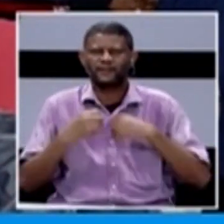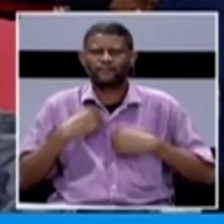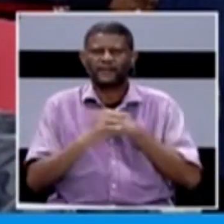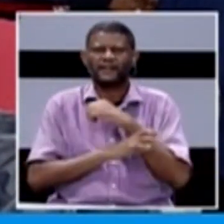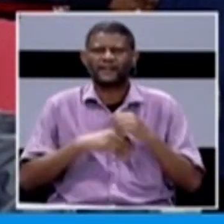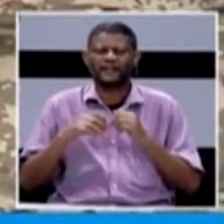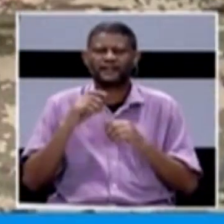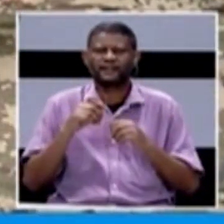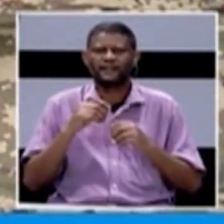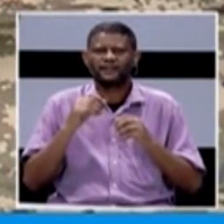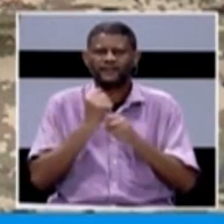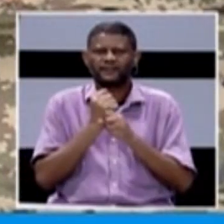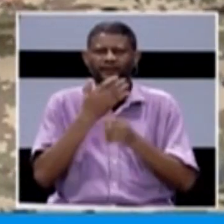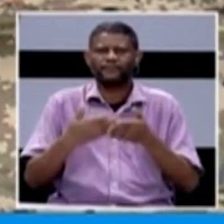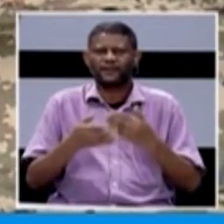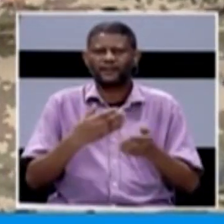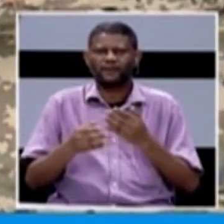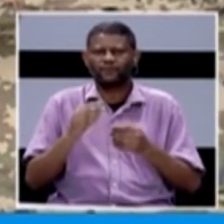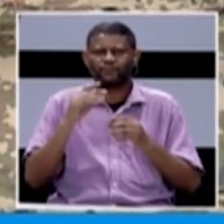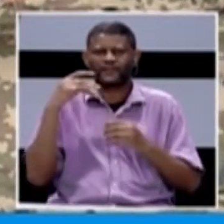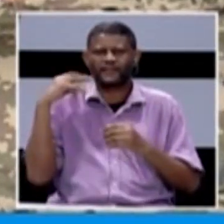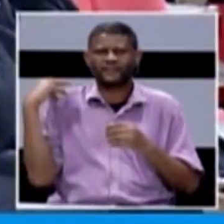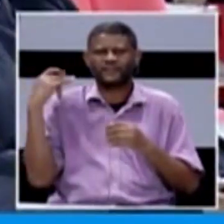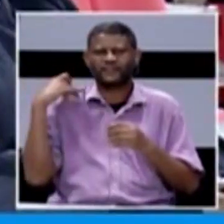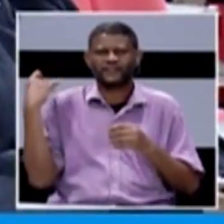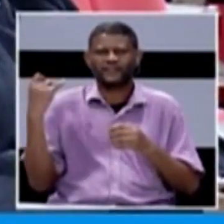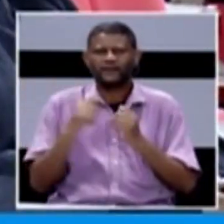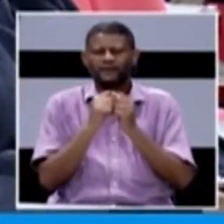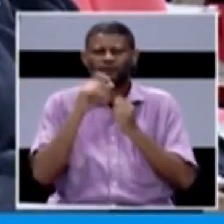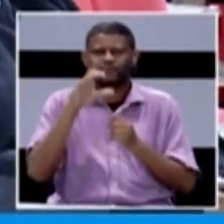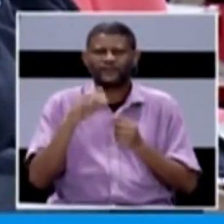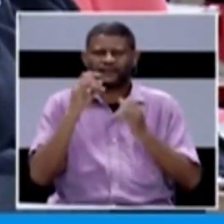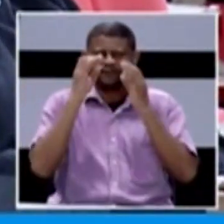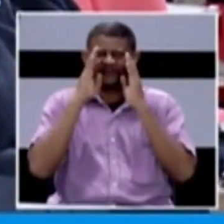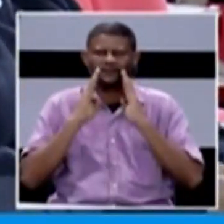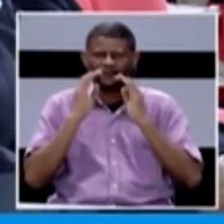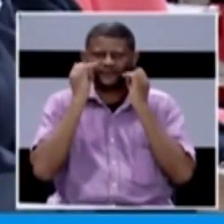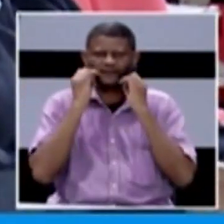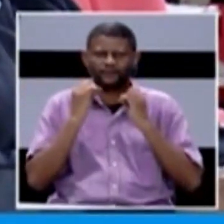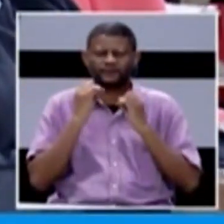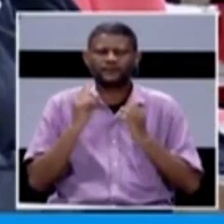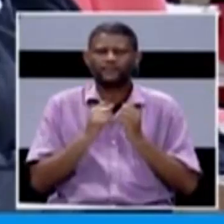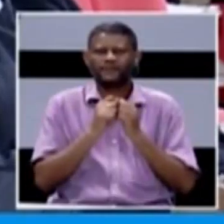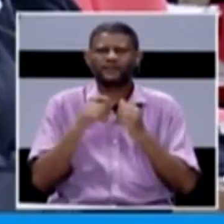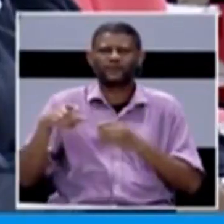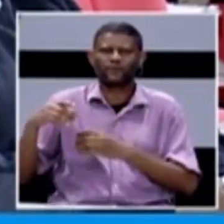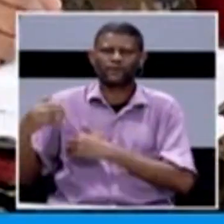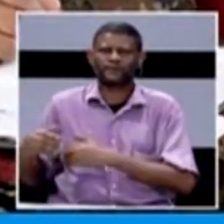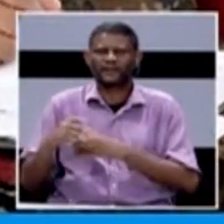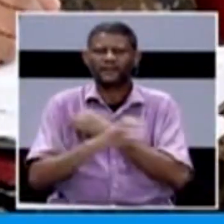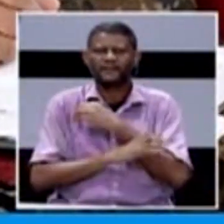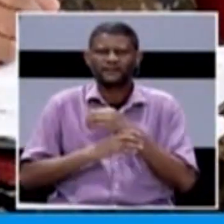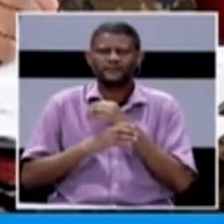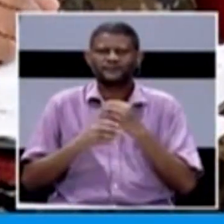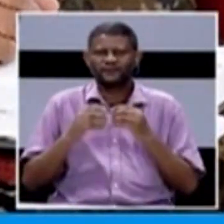እዮም ብርጋዴር ጀነራል ኣዳምነው። እቲ ሓበራዊ ኮሚቴ ጸጥታን ምምሕዳርን ኣብ ውሽጢ ትግራይ ምስ ጉረዋውቲ ክልላትን ሃገራትን